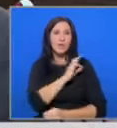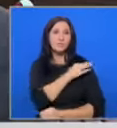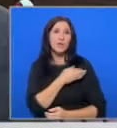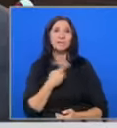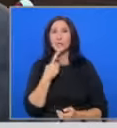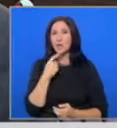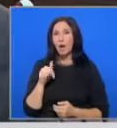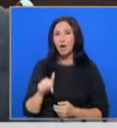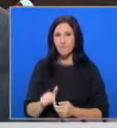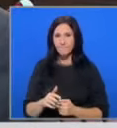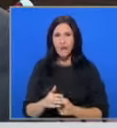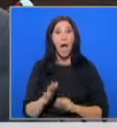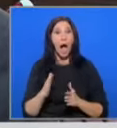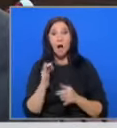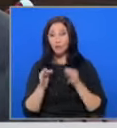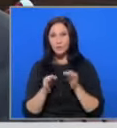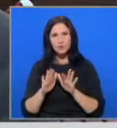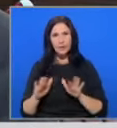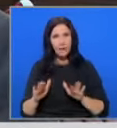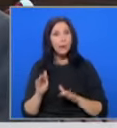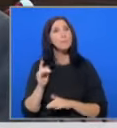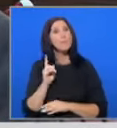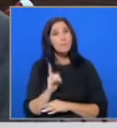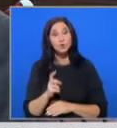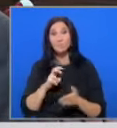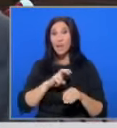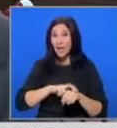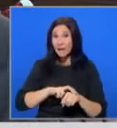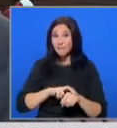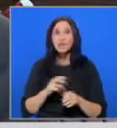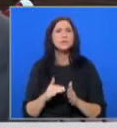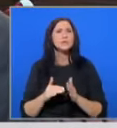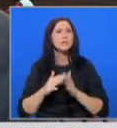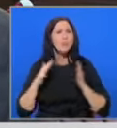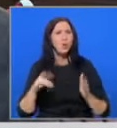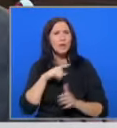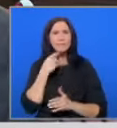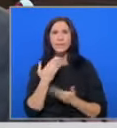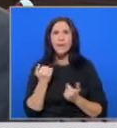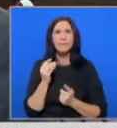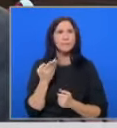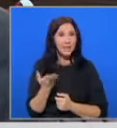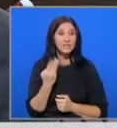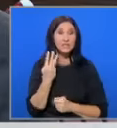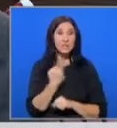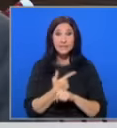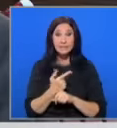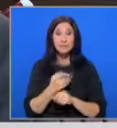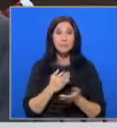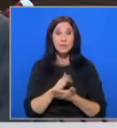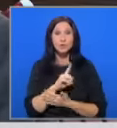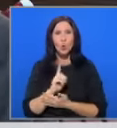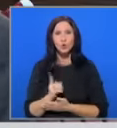грип. Ако вируса се забави, бихме могли и декември, но с по-голям риск да нямаме тези 3 седмици, през